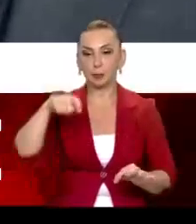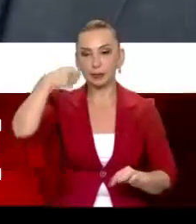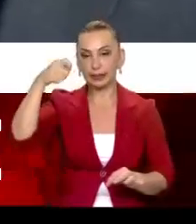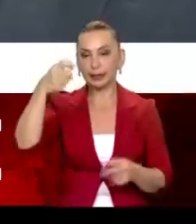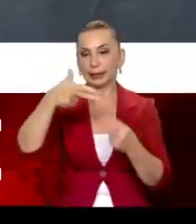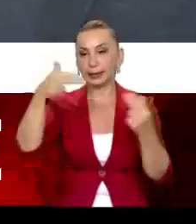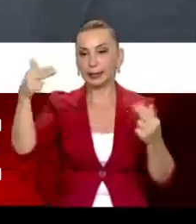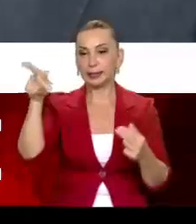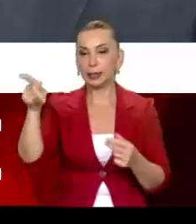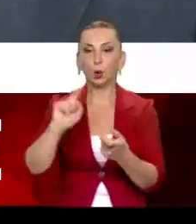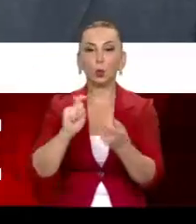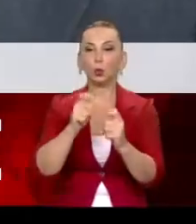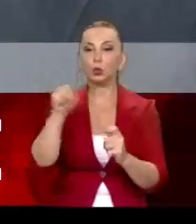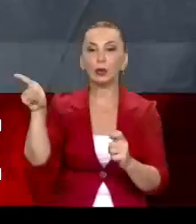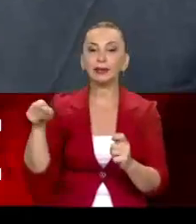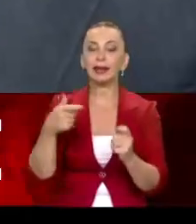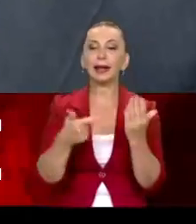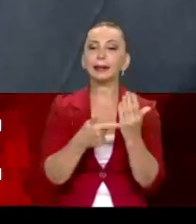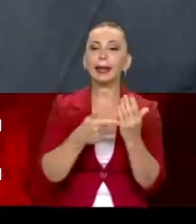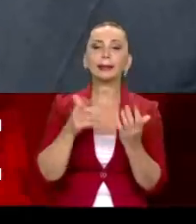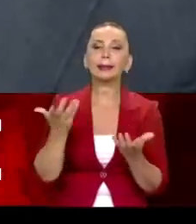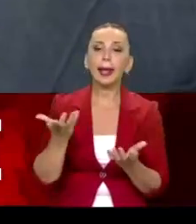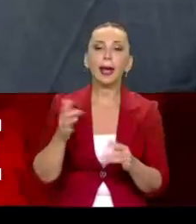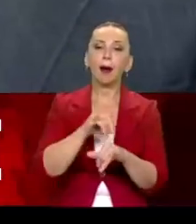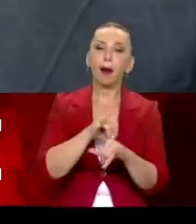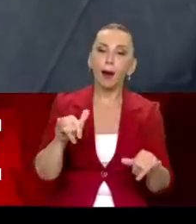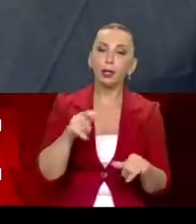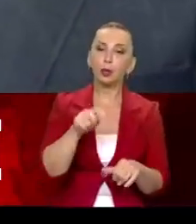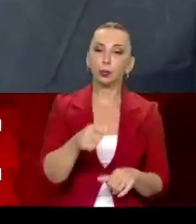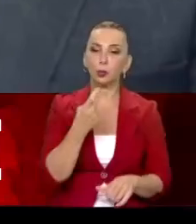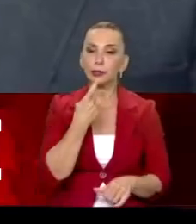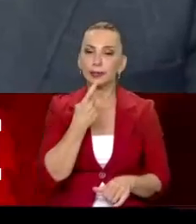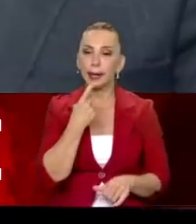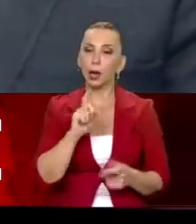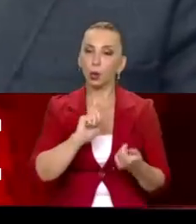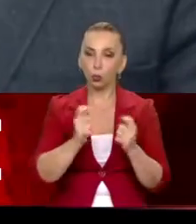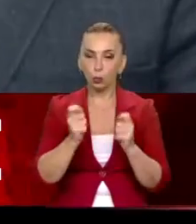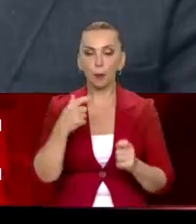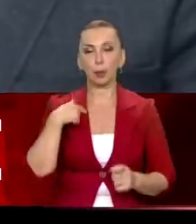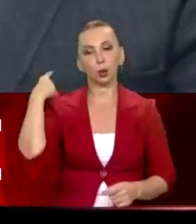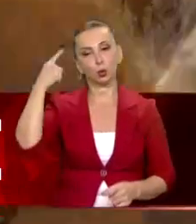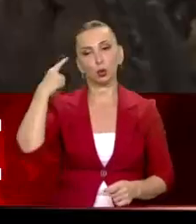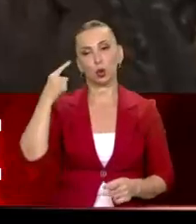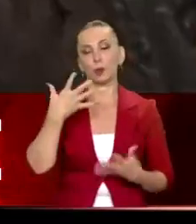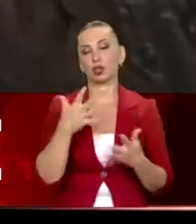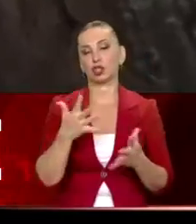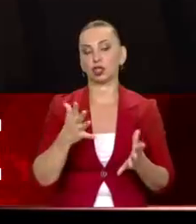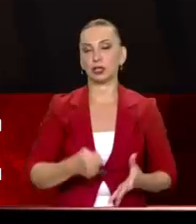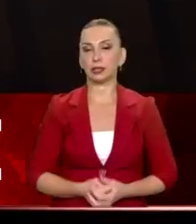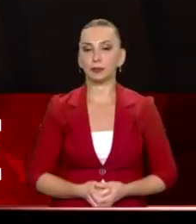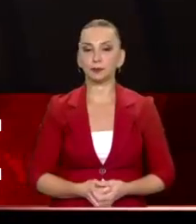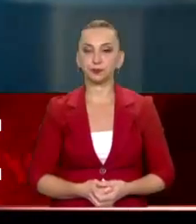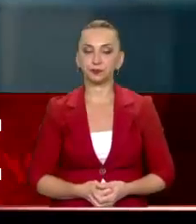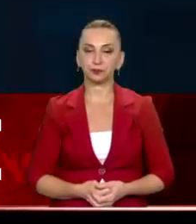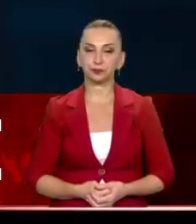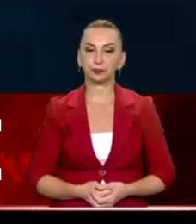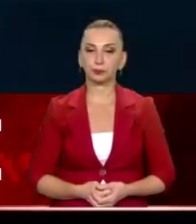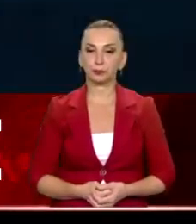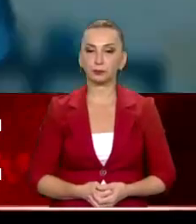dizilerde kullanılan teknikler neyse hepsini bu sene kullanmayı düşünüyoruz açıkçası.